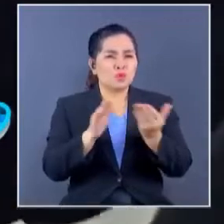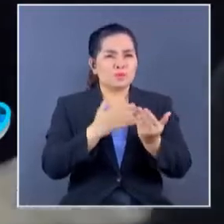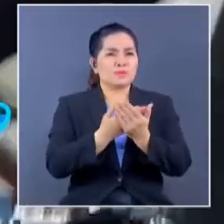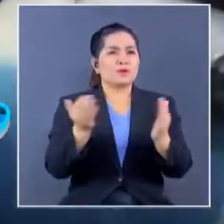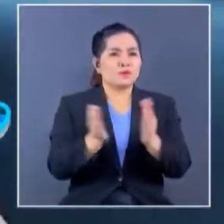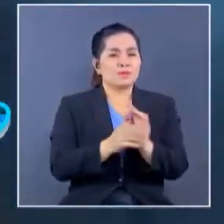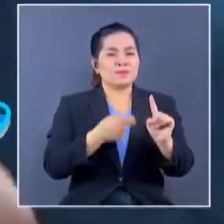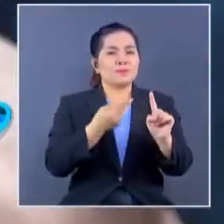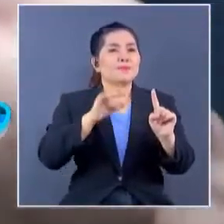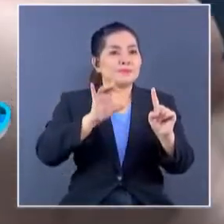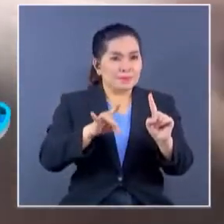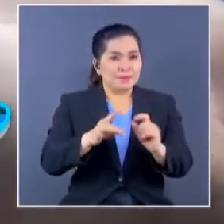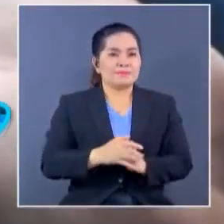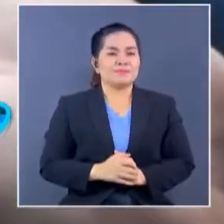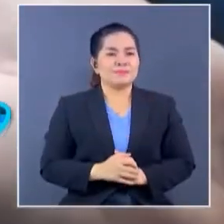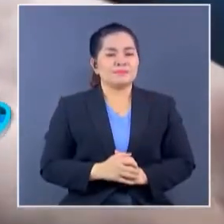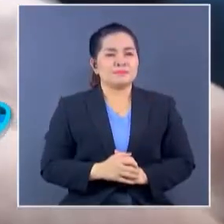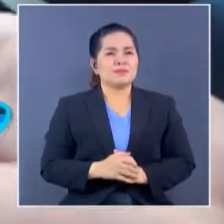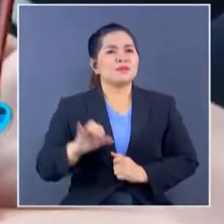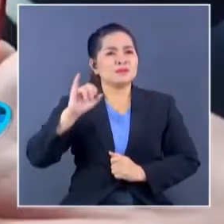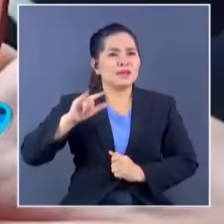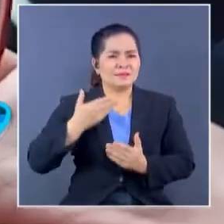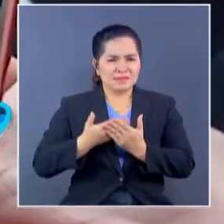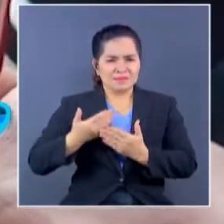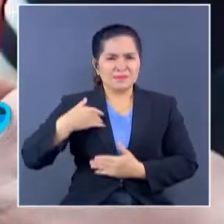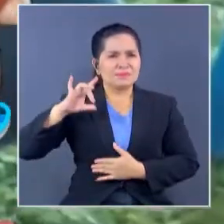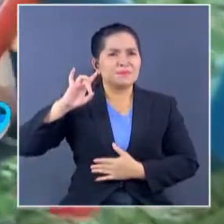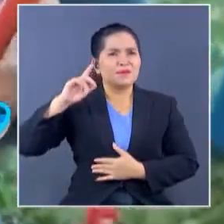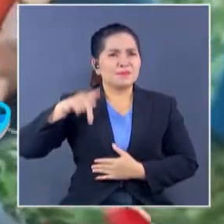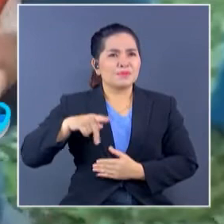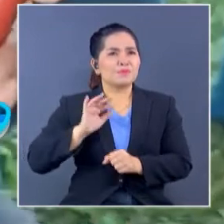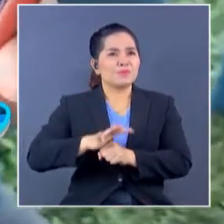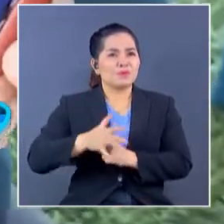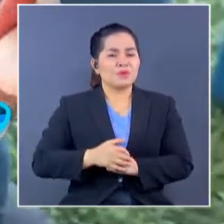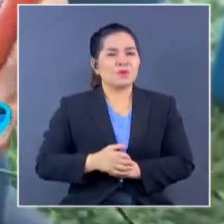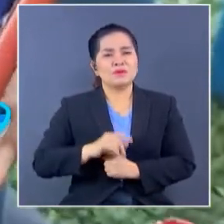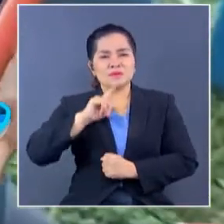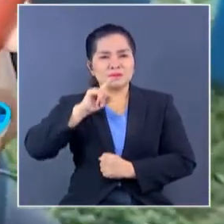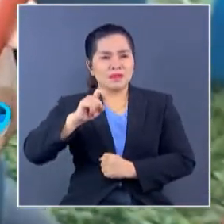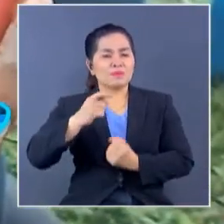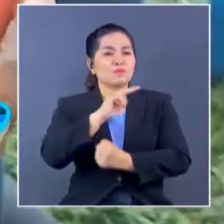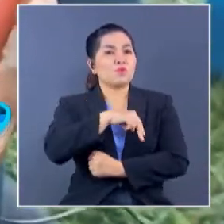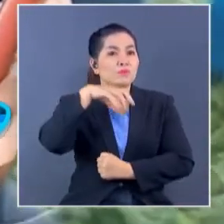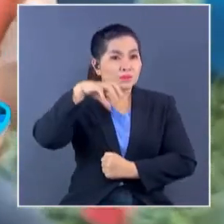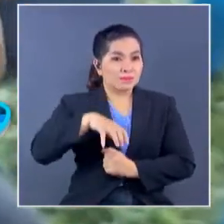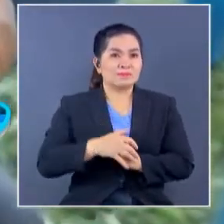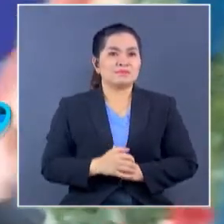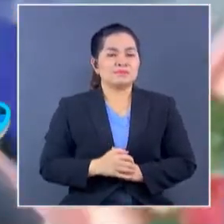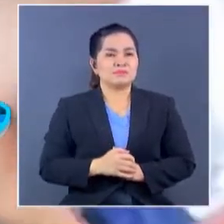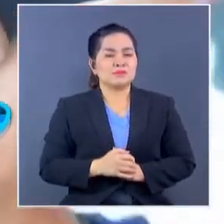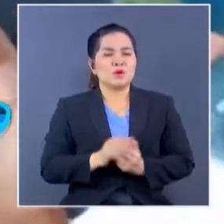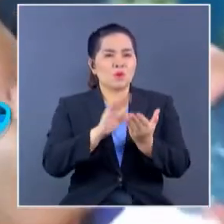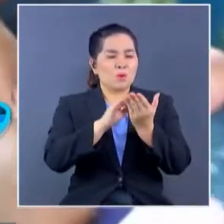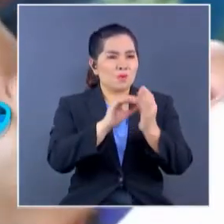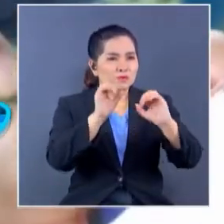แล้วเนี่ย 18,000 บาทแต่ทางญาติมีเงินเพียง 8,000 บาทเท่านั้นจึงสอบถามไปทางโรงพยาบาลก็เลยทำให้ท